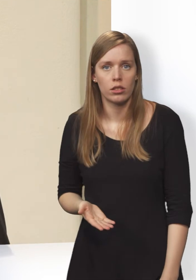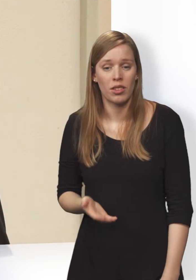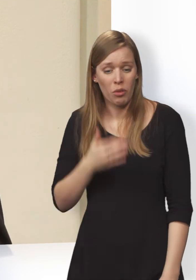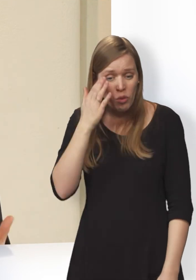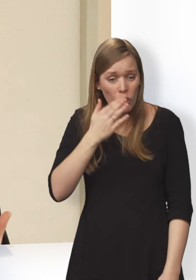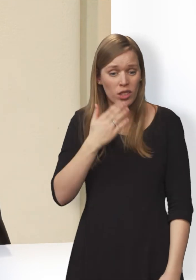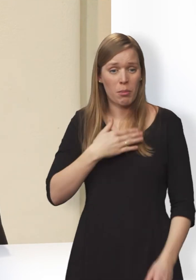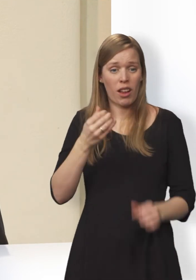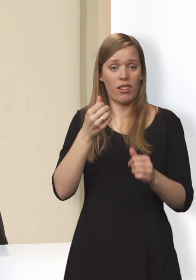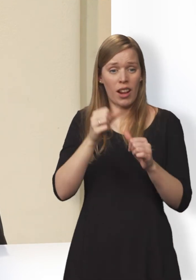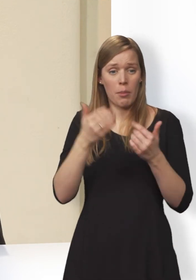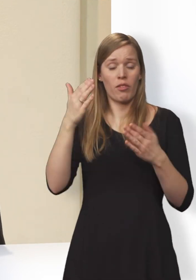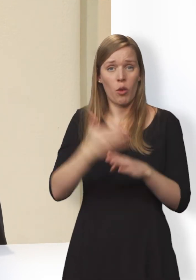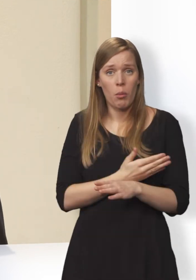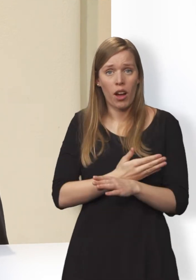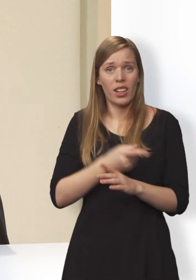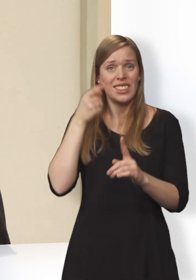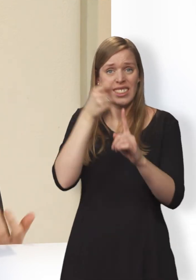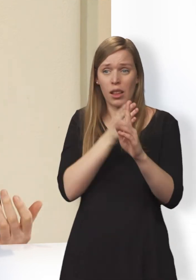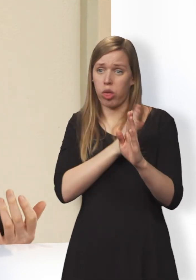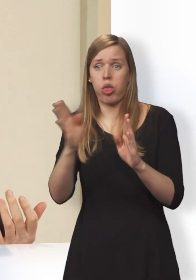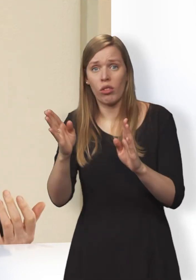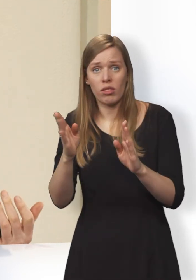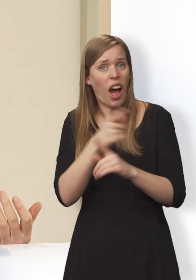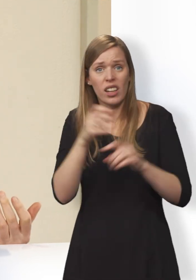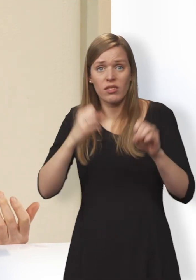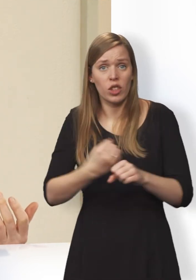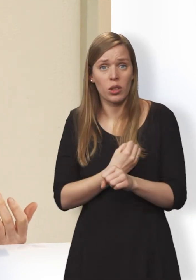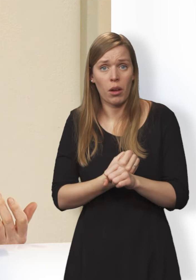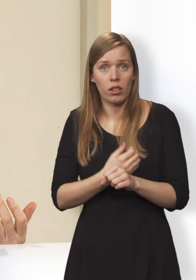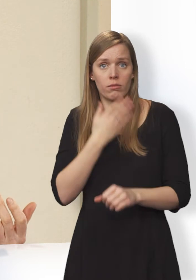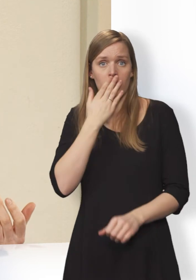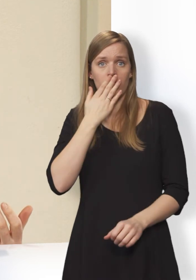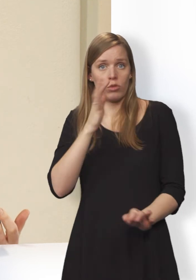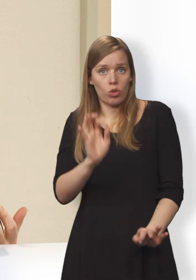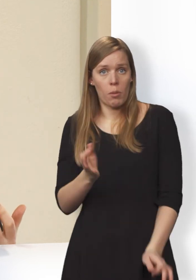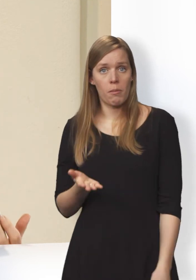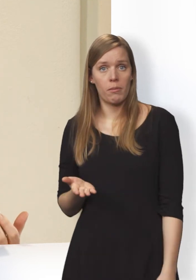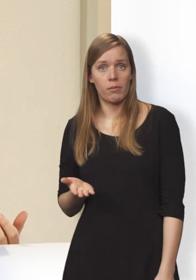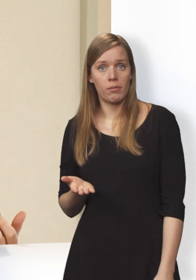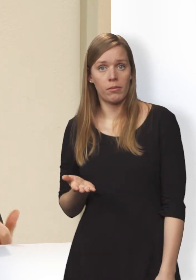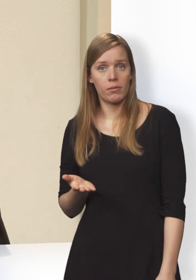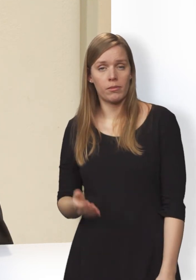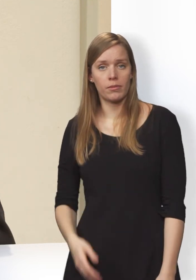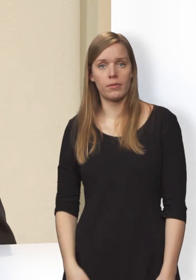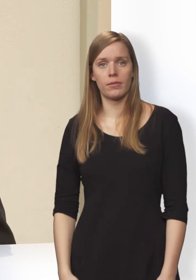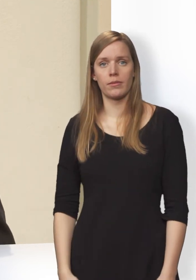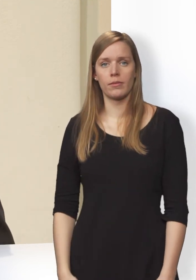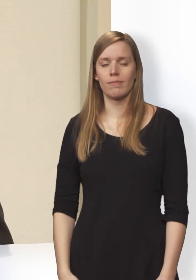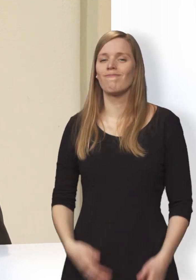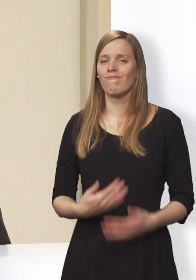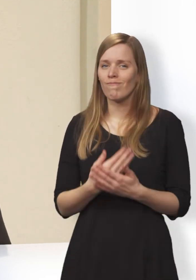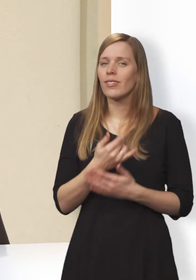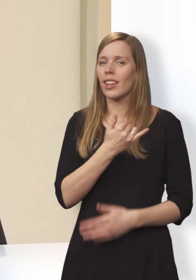falsch gemacht ziel nicht erreicht das wäre doch fatal irgendwo steckt in